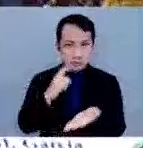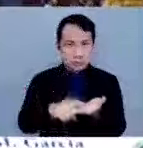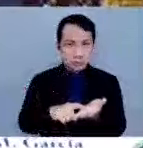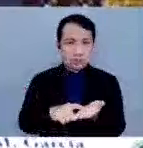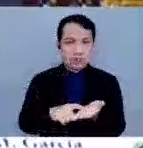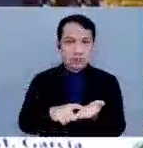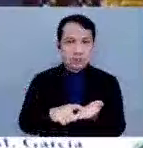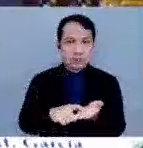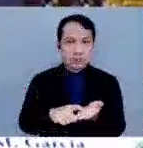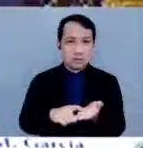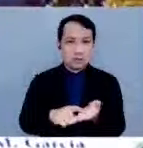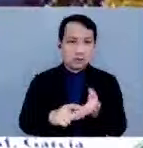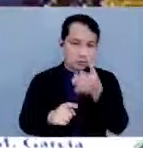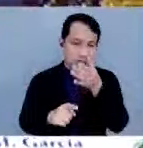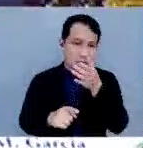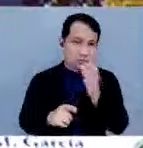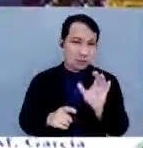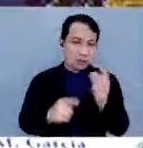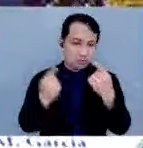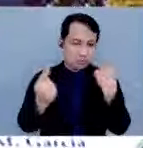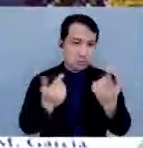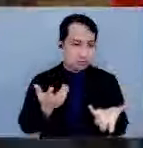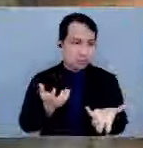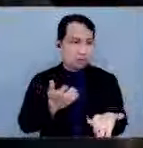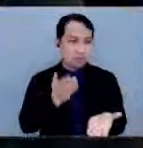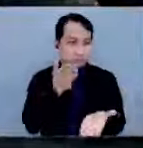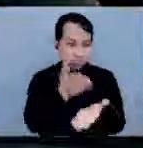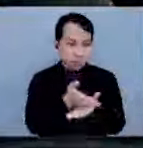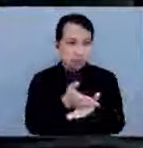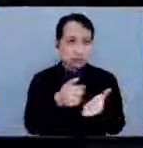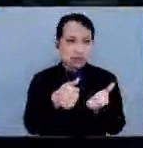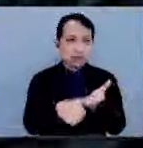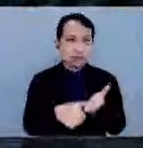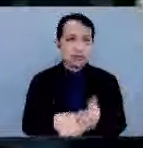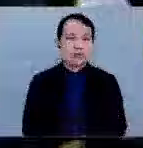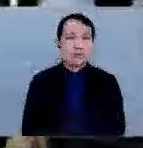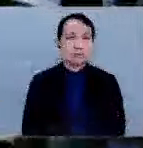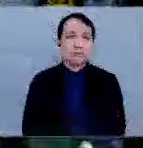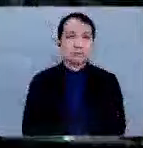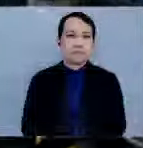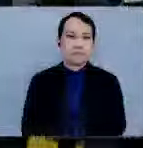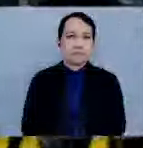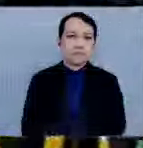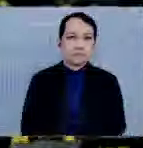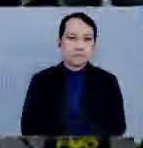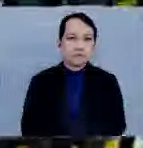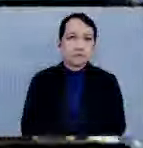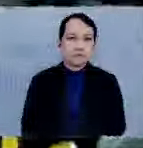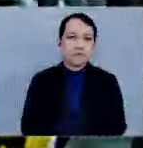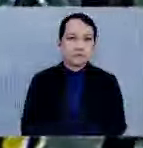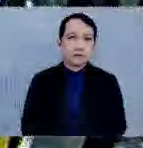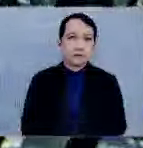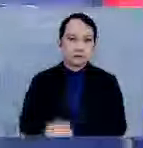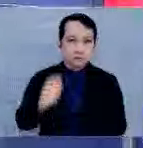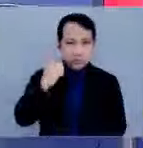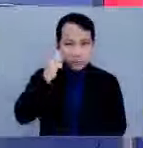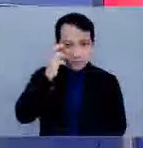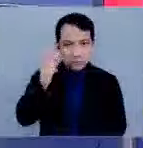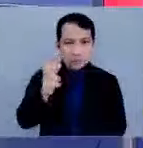may pakailam din sila sa kung saan nila gustong makaboto. Nagbabalita mula sa frontline, Gio Robles, News